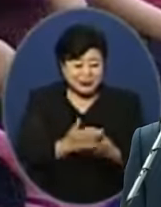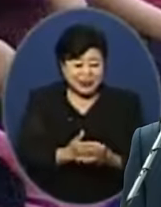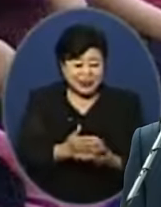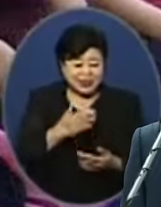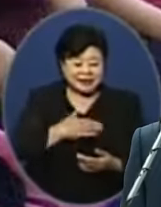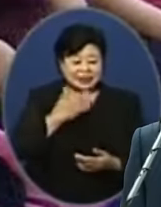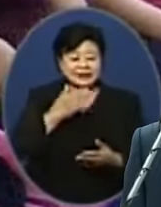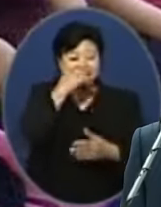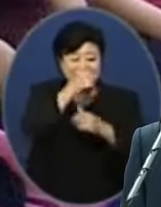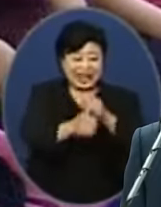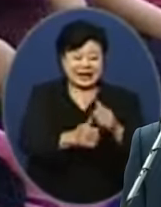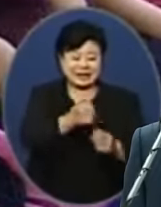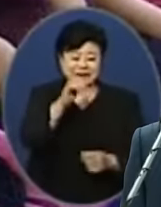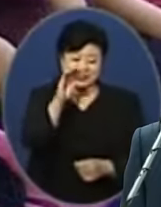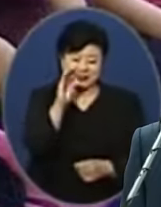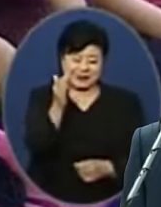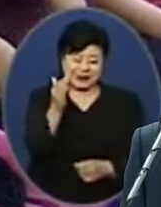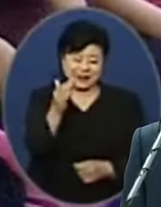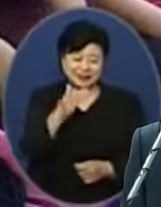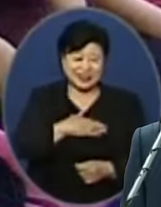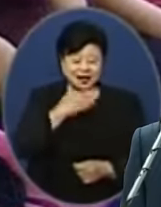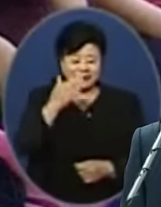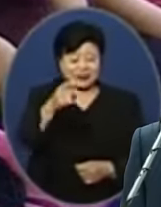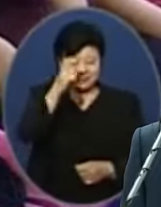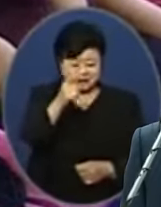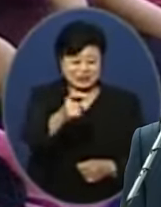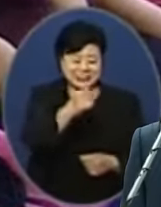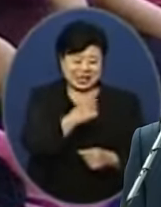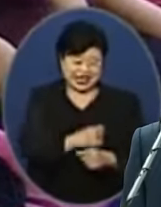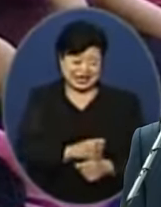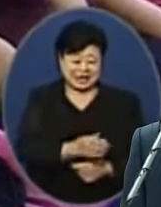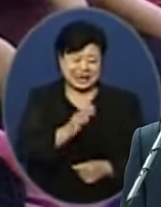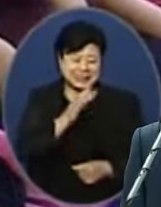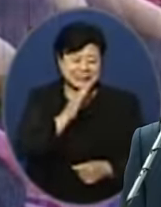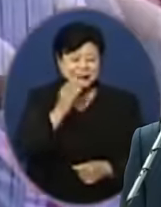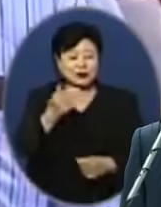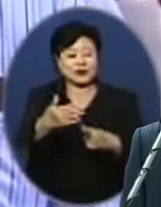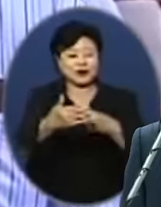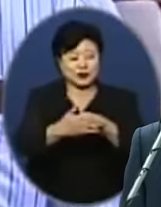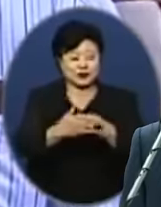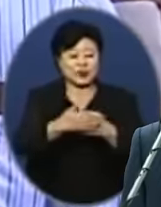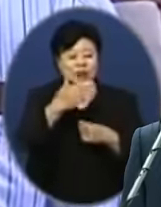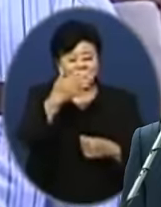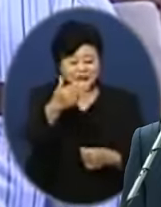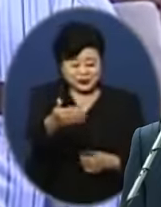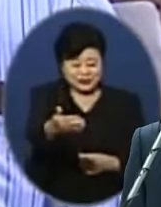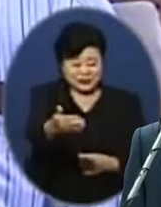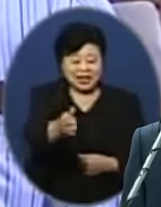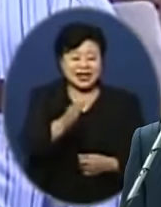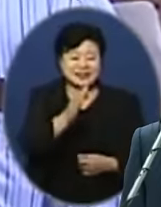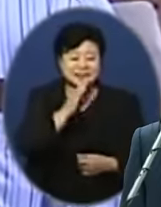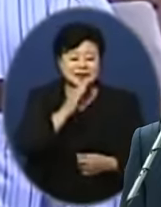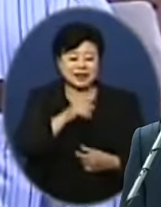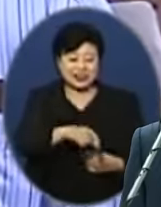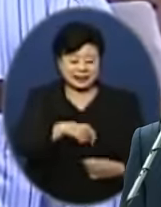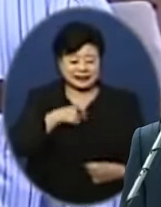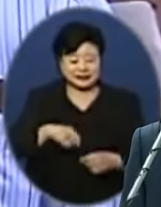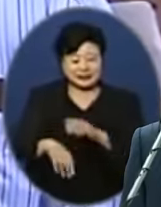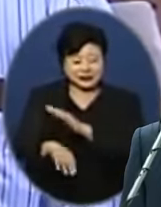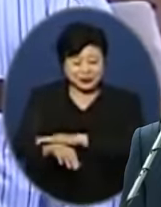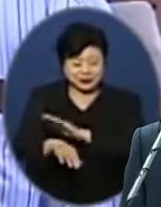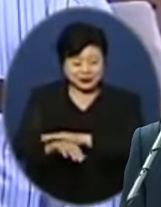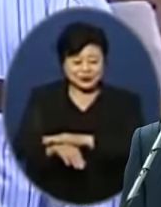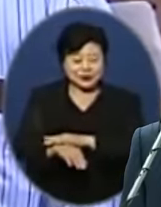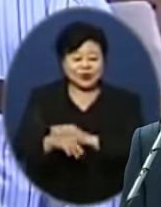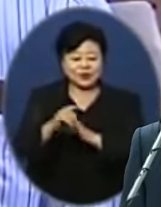놀라지 말라, 나는 내 하나님이 됨이라. 내가 너를 굳세게 하리라. 참으로 너를 도와주리라. 참으로 나의